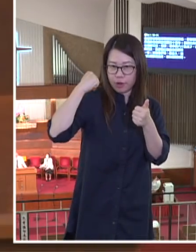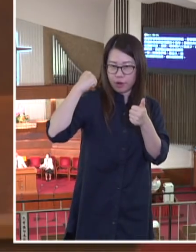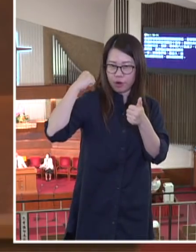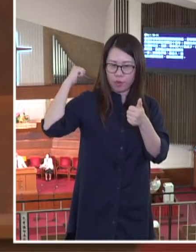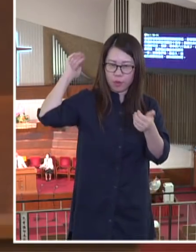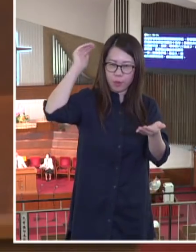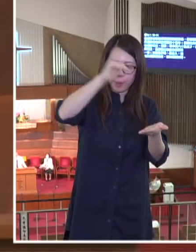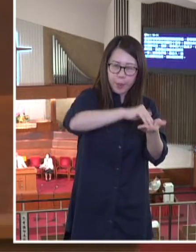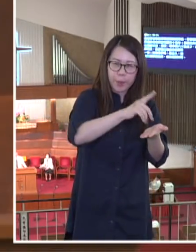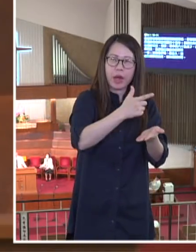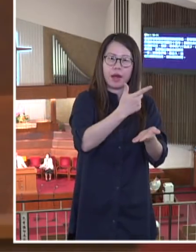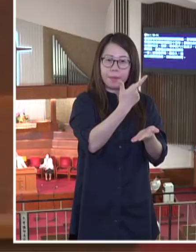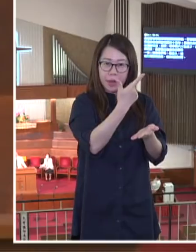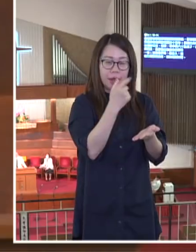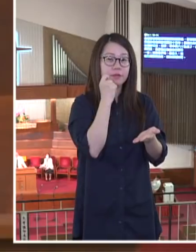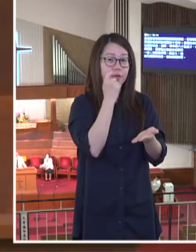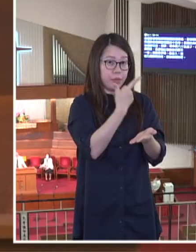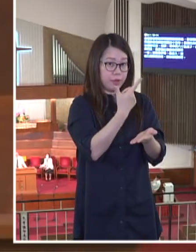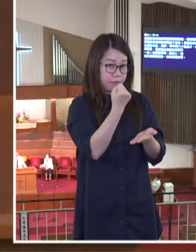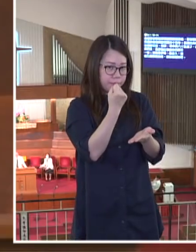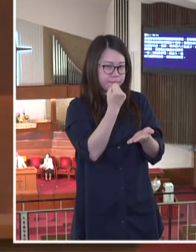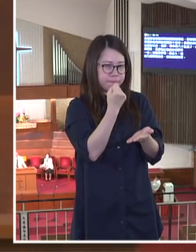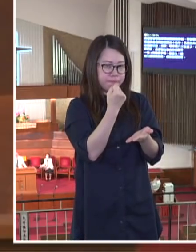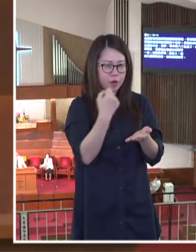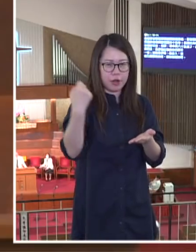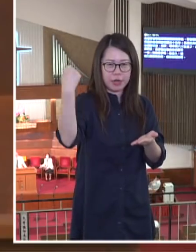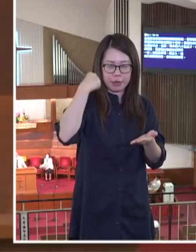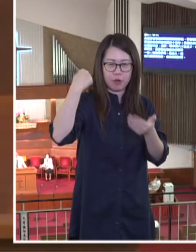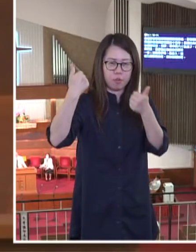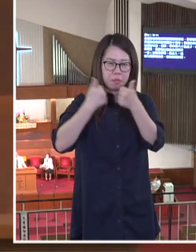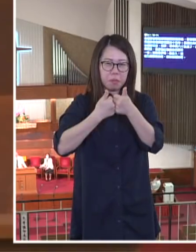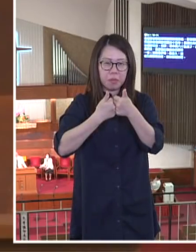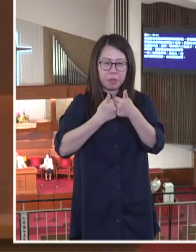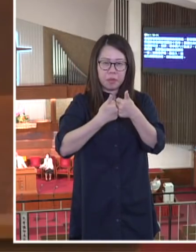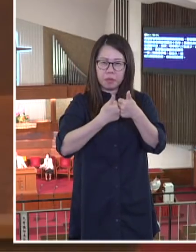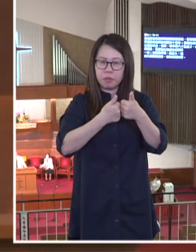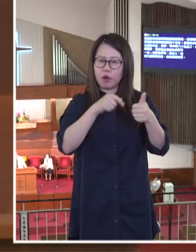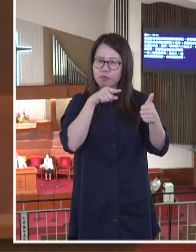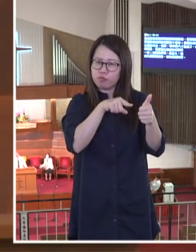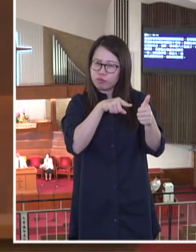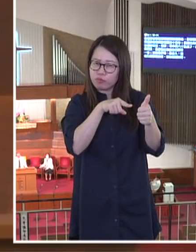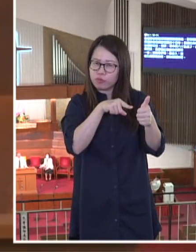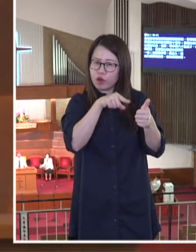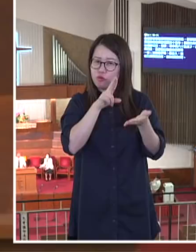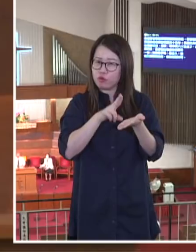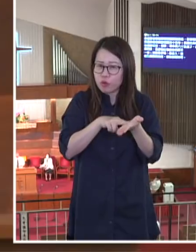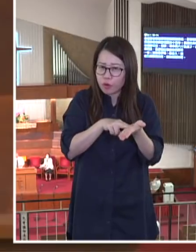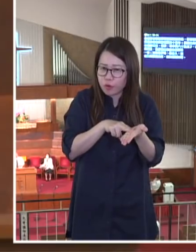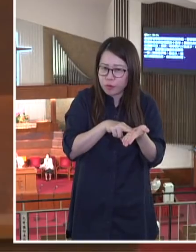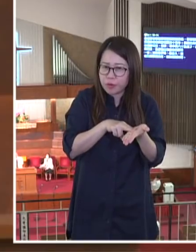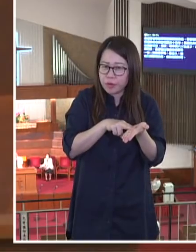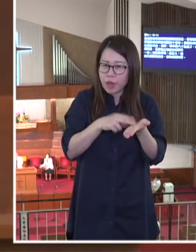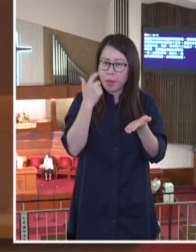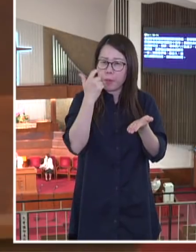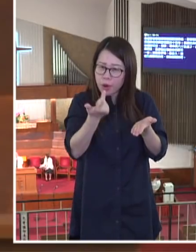啊。加勒係咪真係太過自信咧？太過自滿咧？嗬？